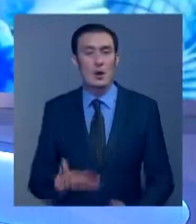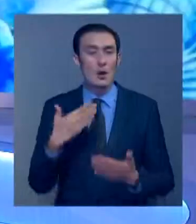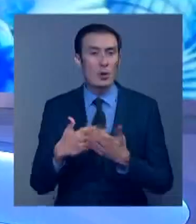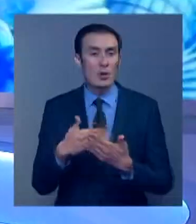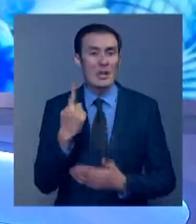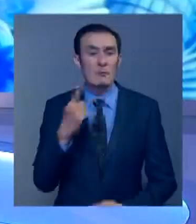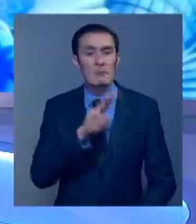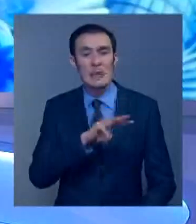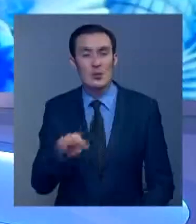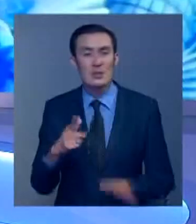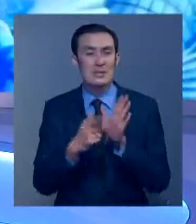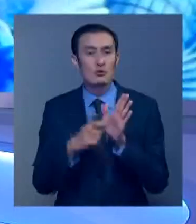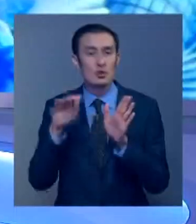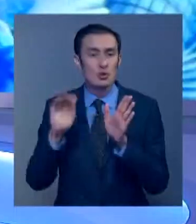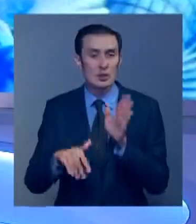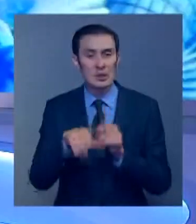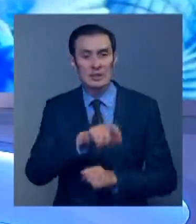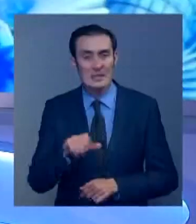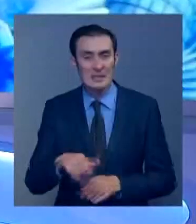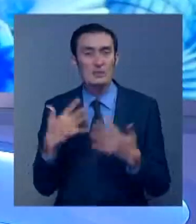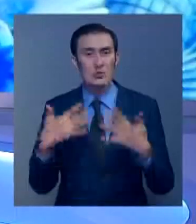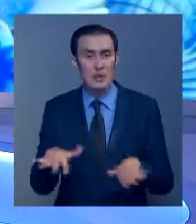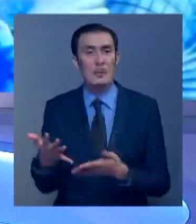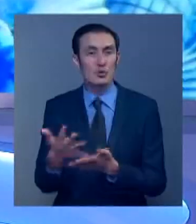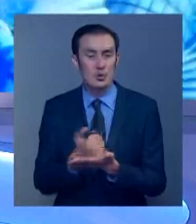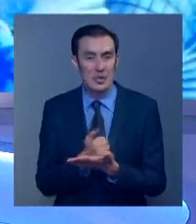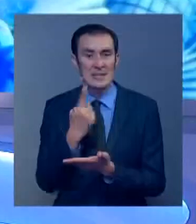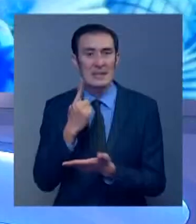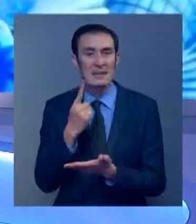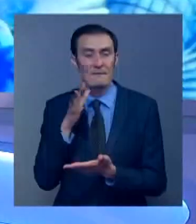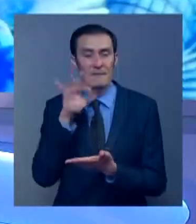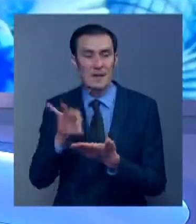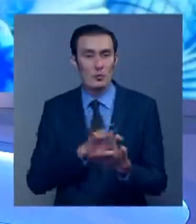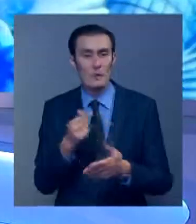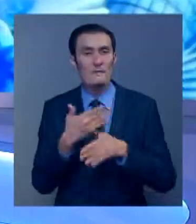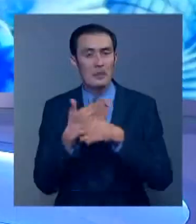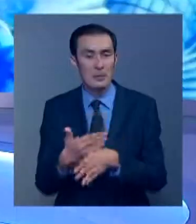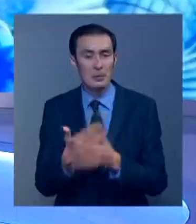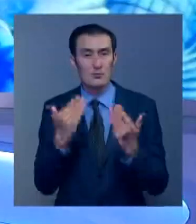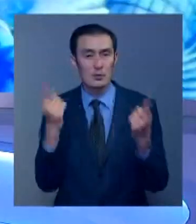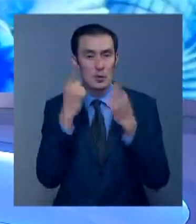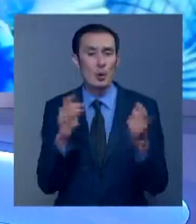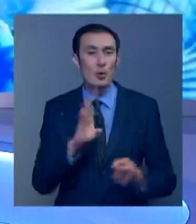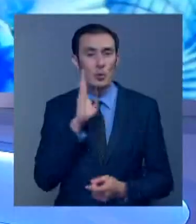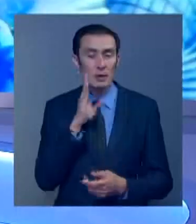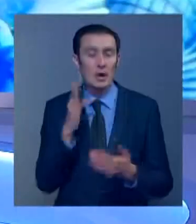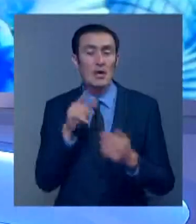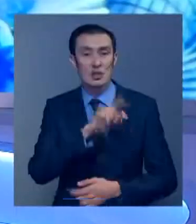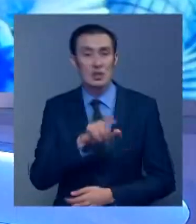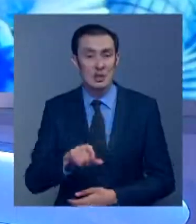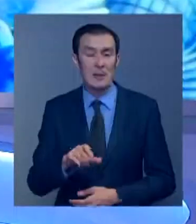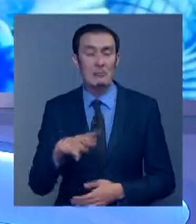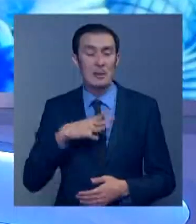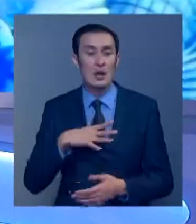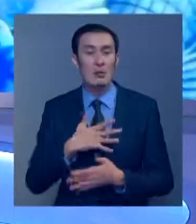Около 1 миллиона 700 тысяч казахстанцев уже получили единовременную выплату. По данным на сегодняшнее утро, от жителей страны